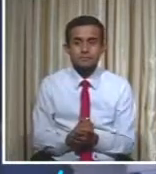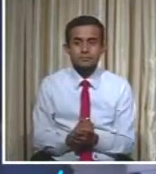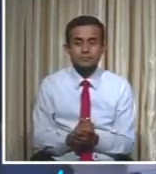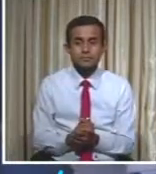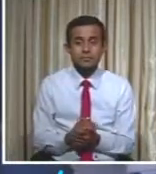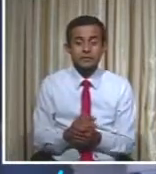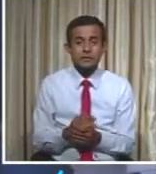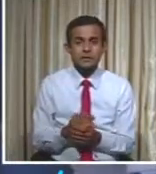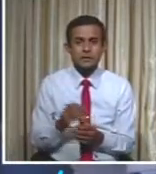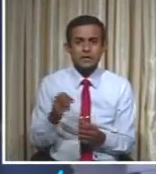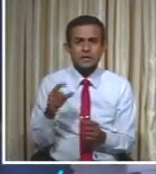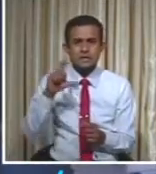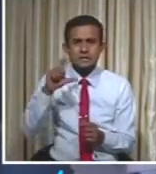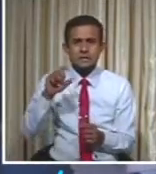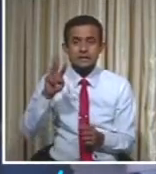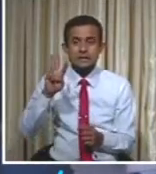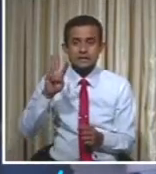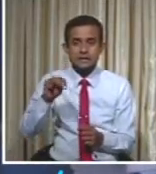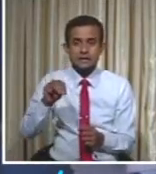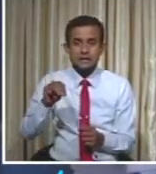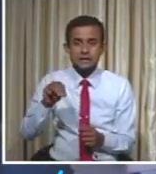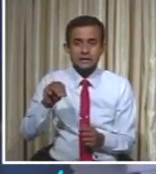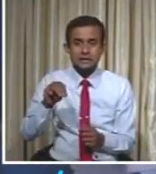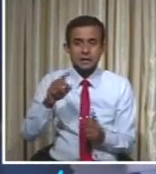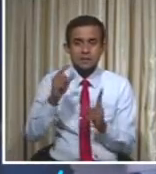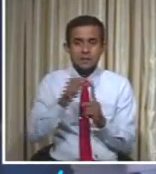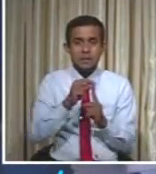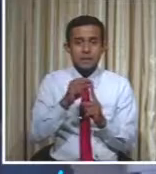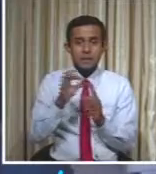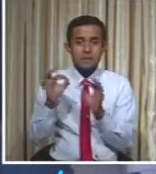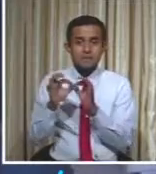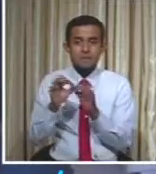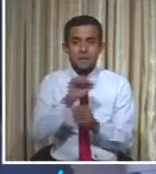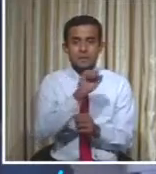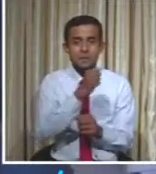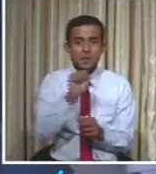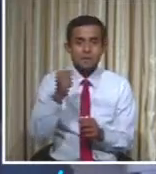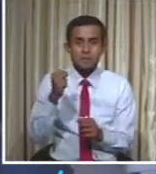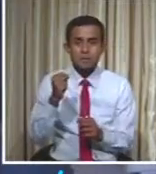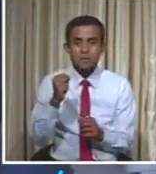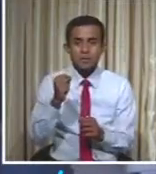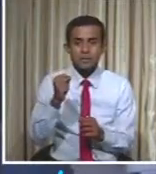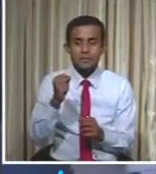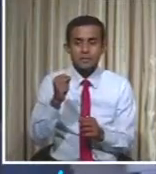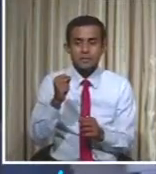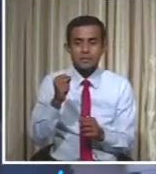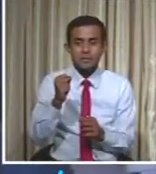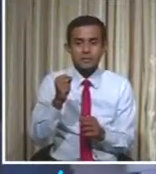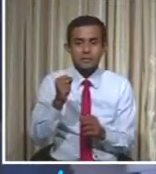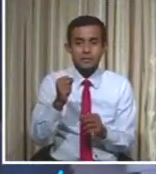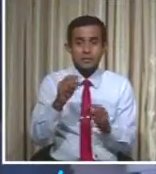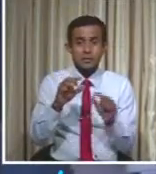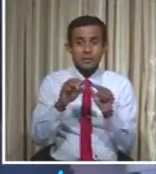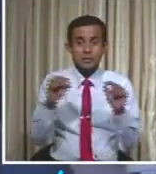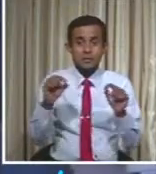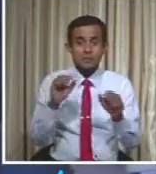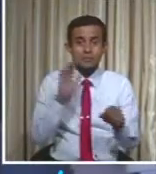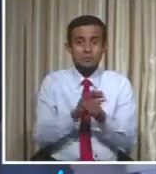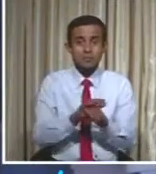සෙන්ඩිගේට් අංශක 30දී ප්‍රොපේන් බියුටේන් 50ට 50 ආවම බාර් 6ක පීඩනයක්